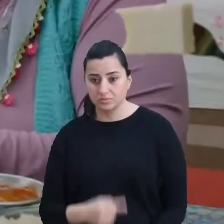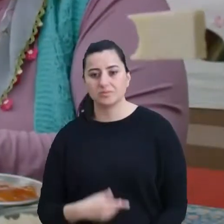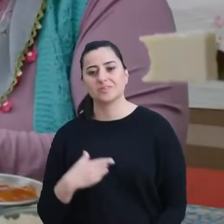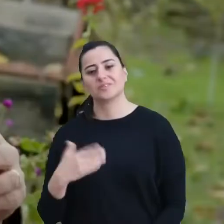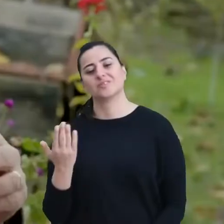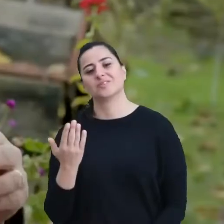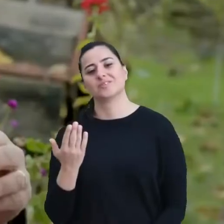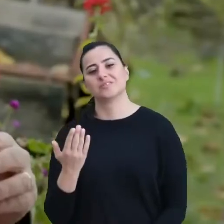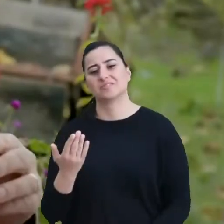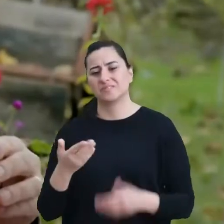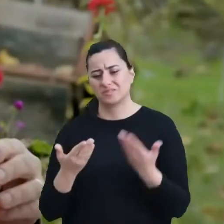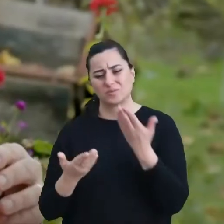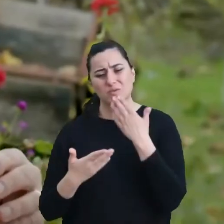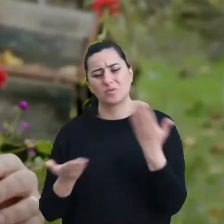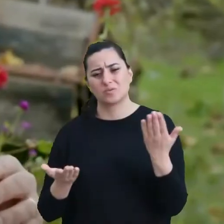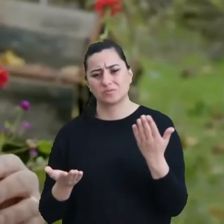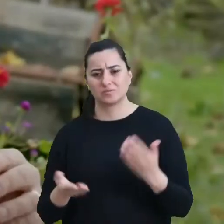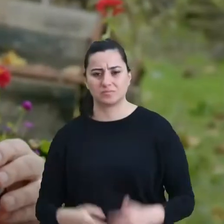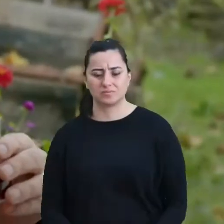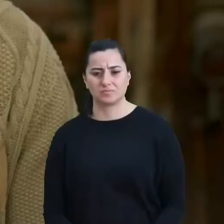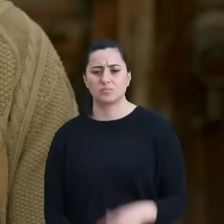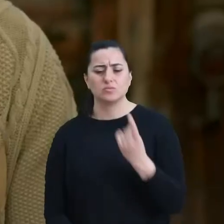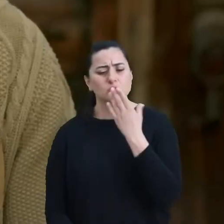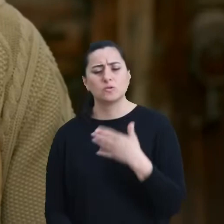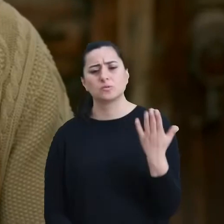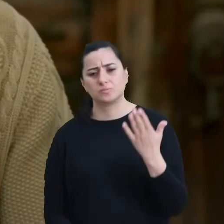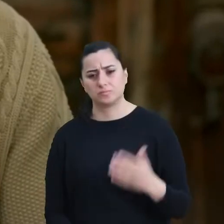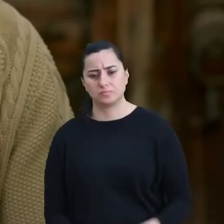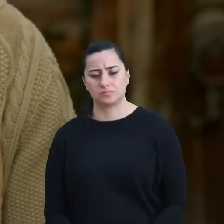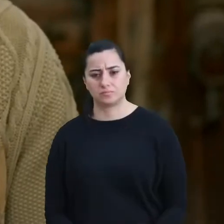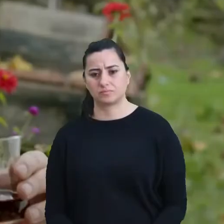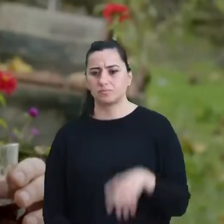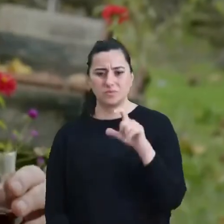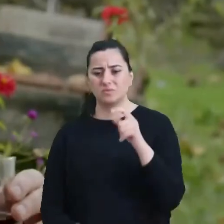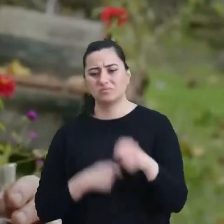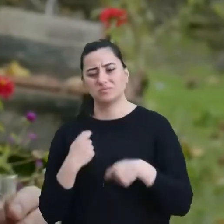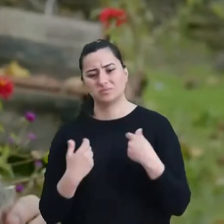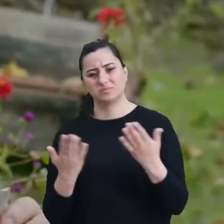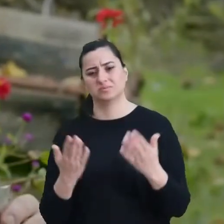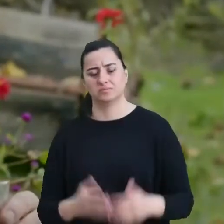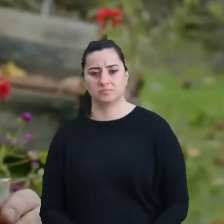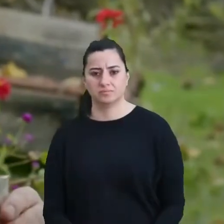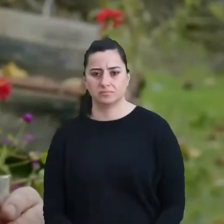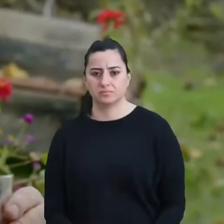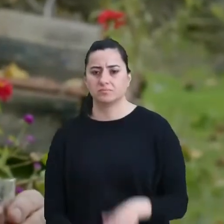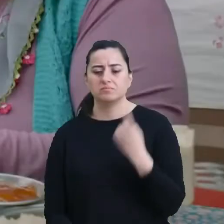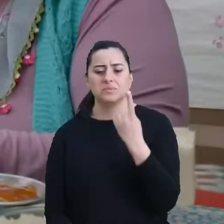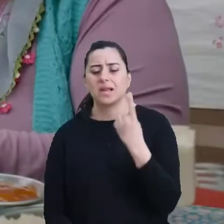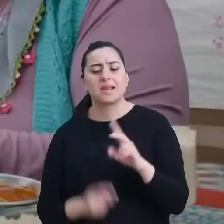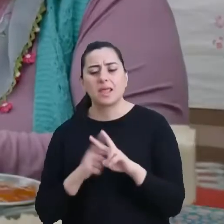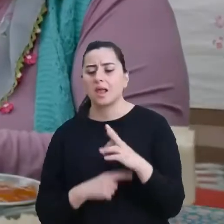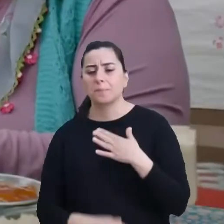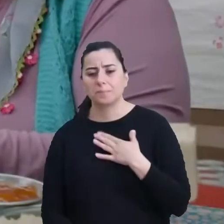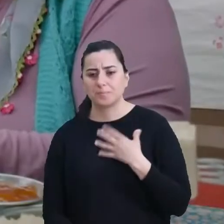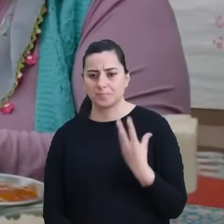Yok canım. Neden çıkartıyorsun? Yok öyle bir şey. Cemile niye uyduruyorsun bunları? Benim bir derecik